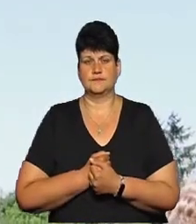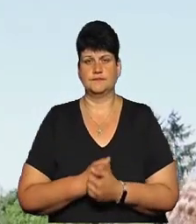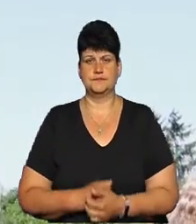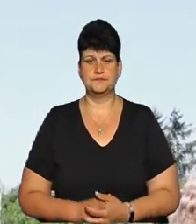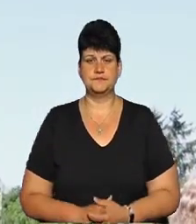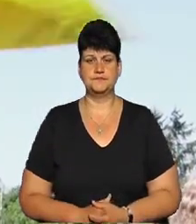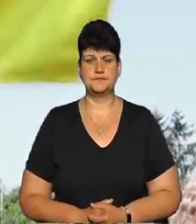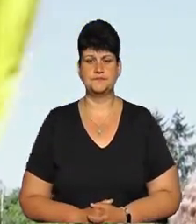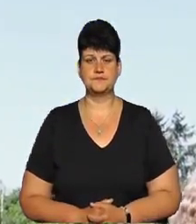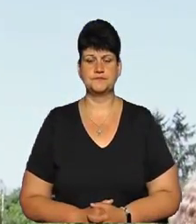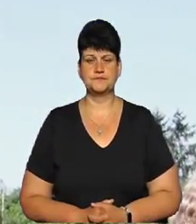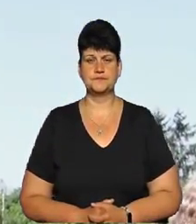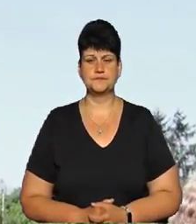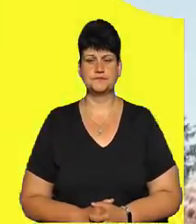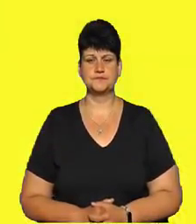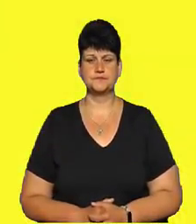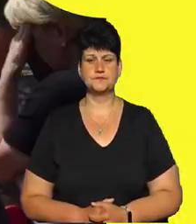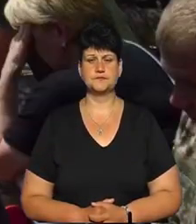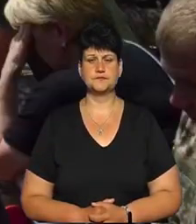на Суспільному. Тернопіль.